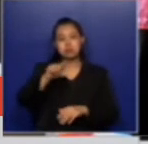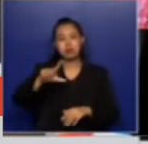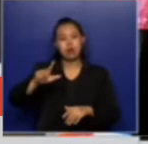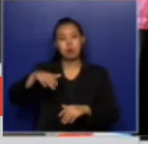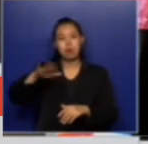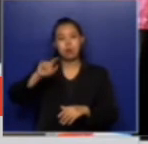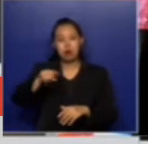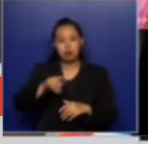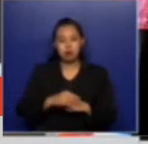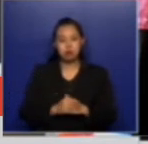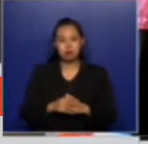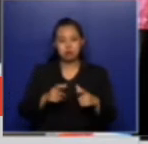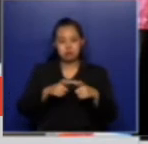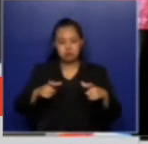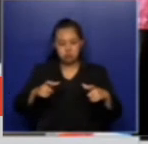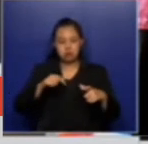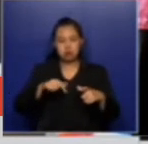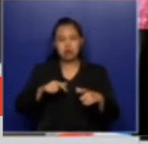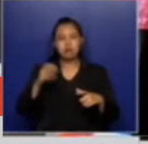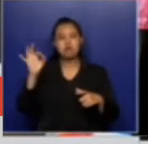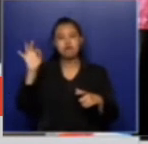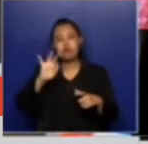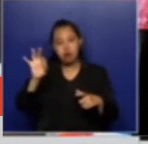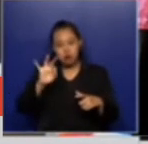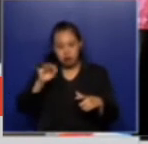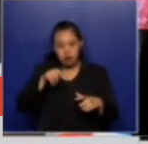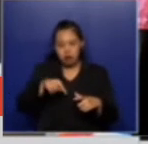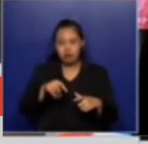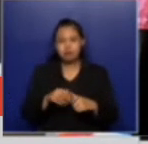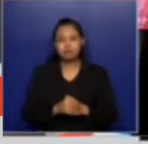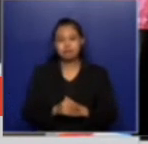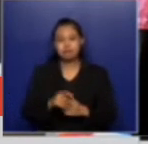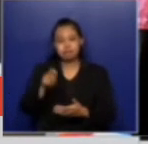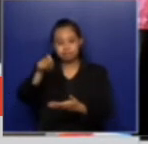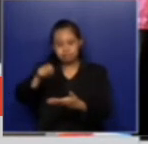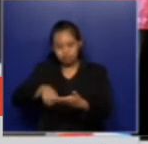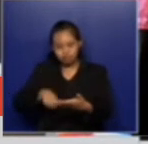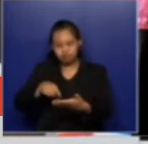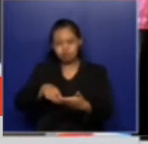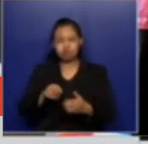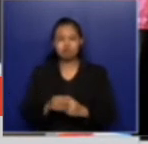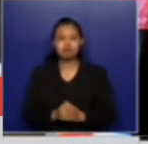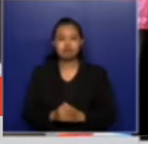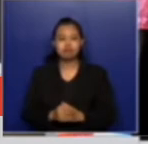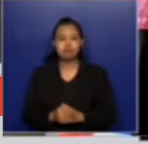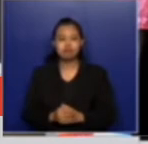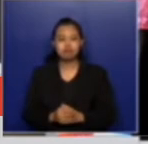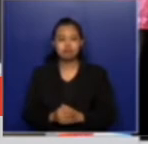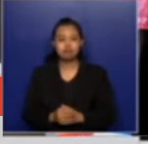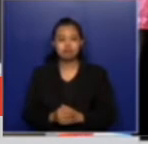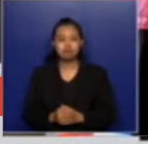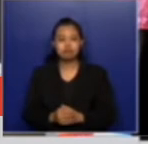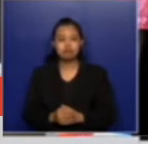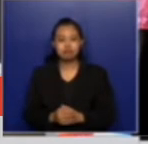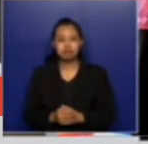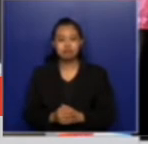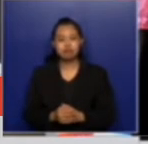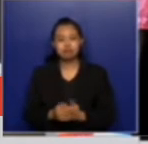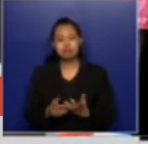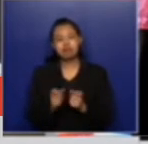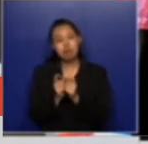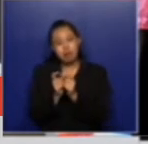ครับบัตรประชารัฐนะครับลูดปื๊ดนมไหลออกลูดปื๊ดมาม่า